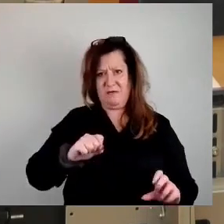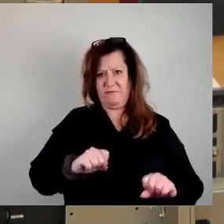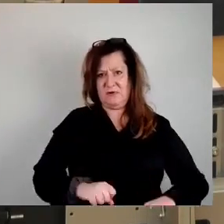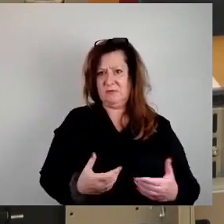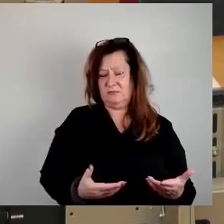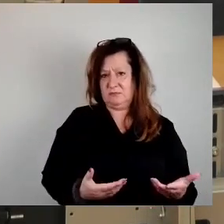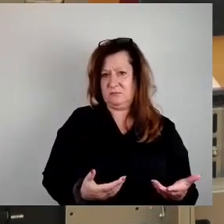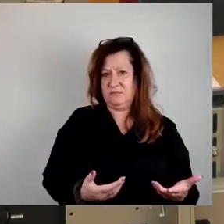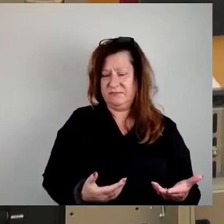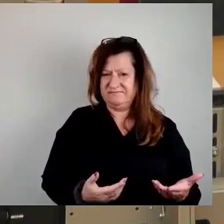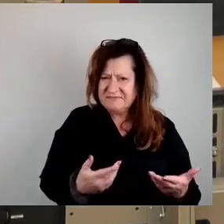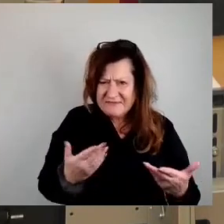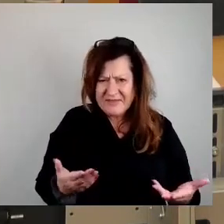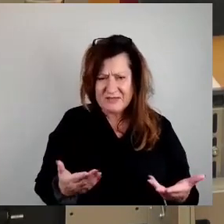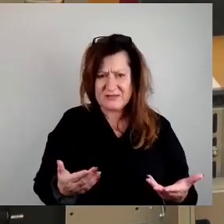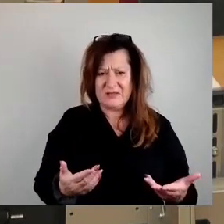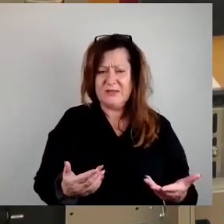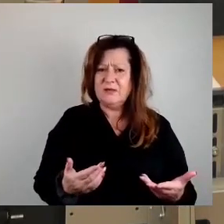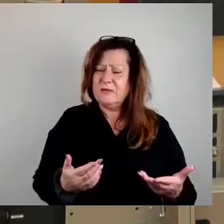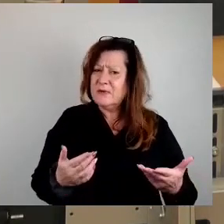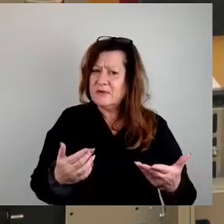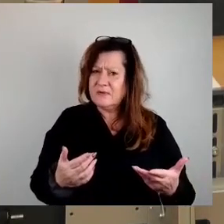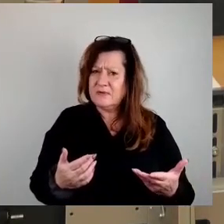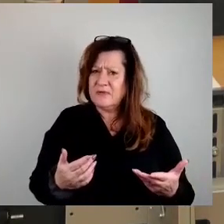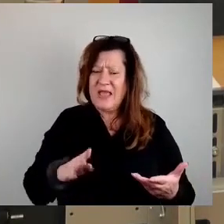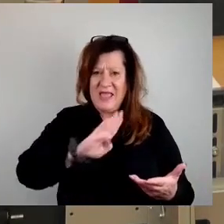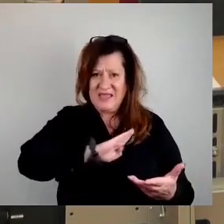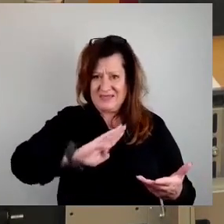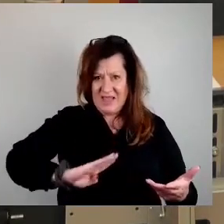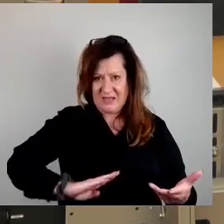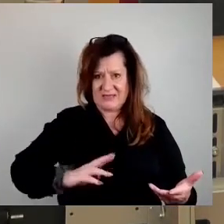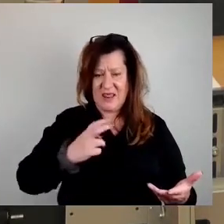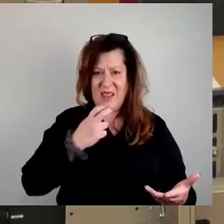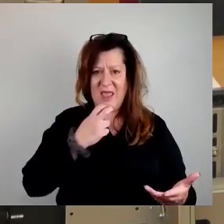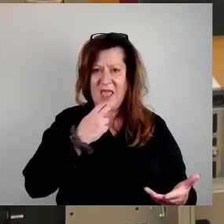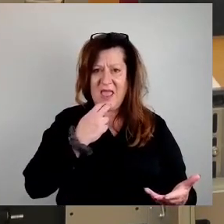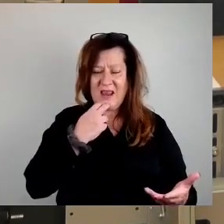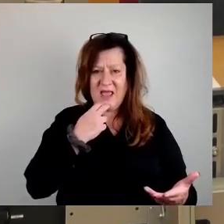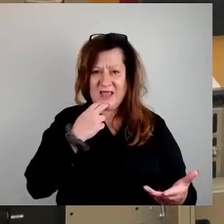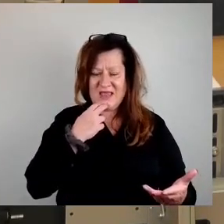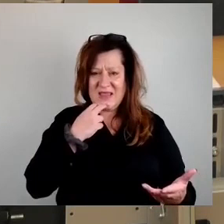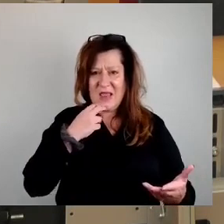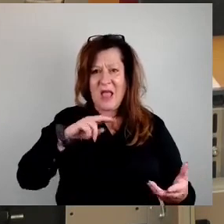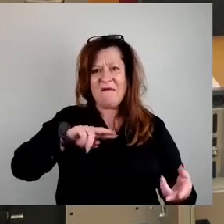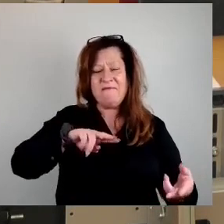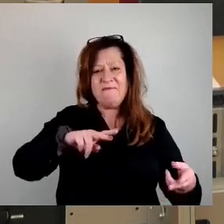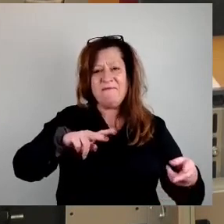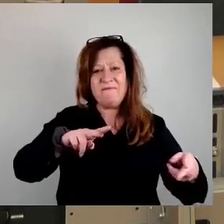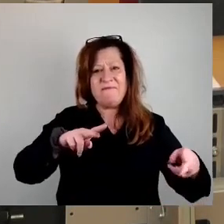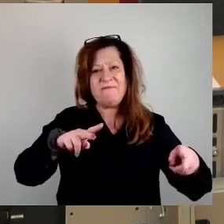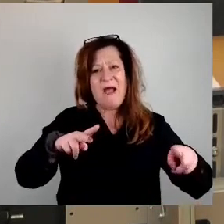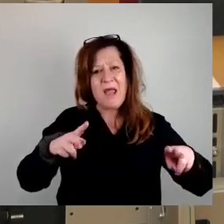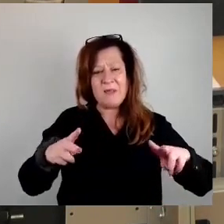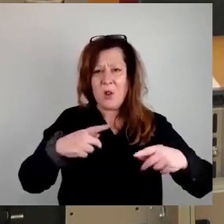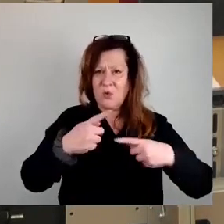darum, wie erhalten wir die Sachsenenergie in dieser Transformation, die unausweichlich ist, wie erhalten